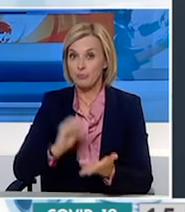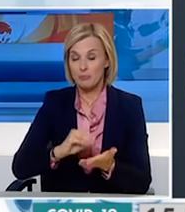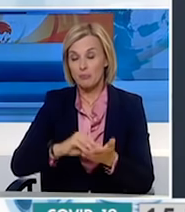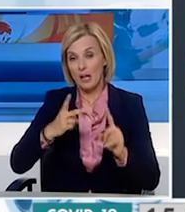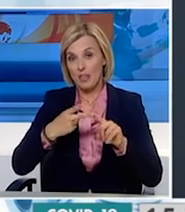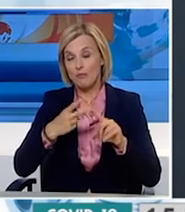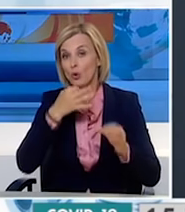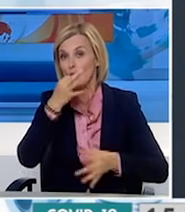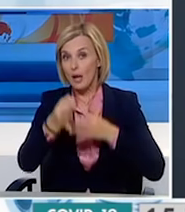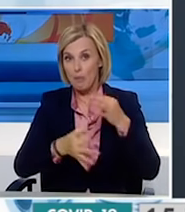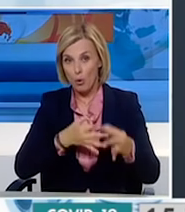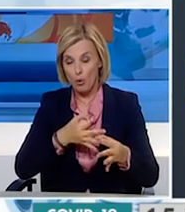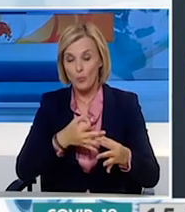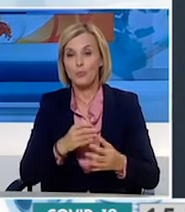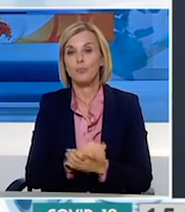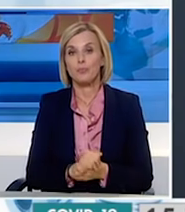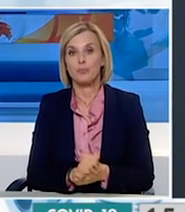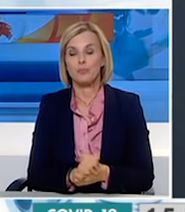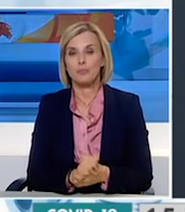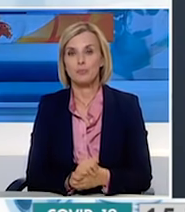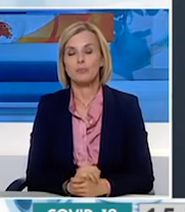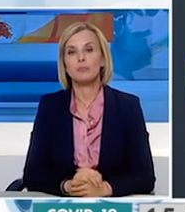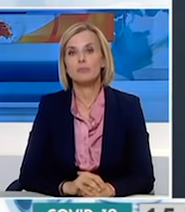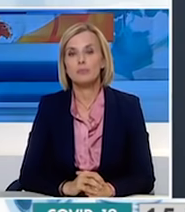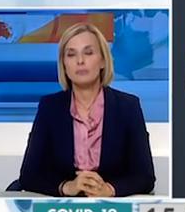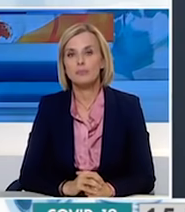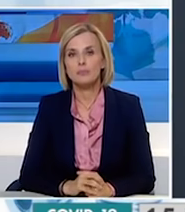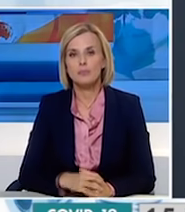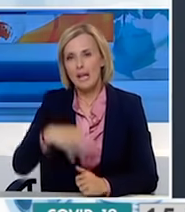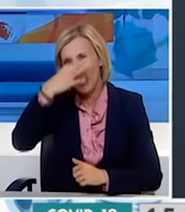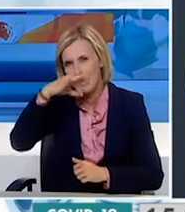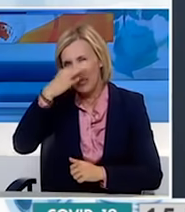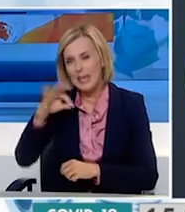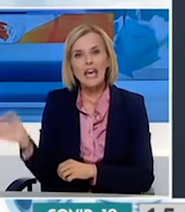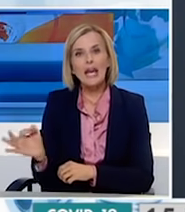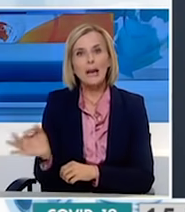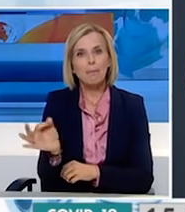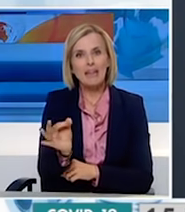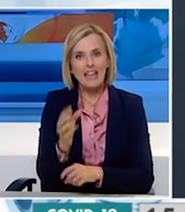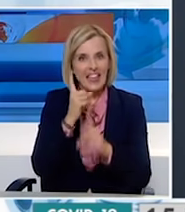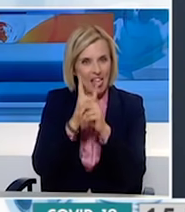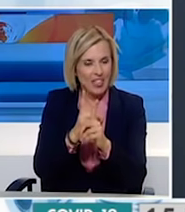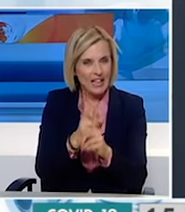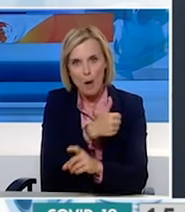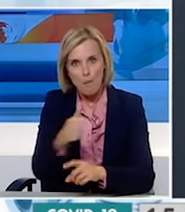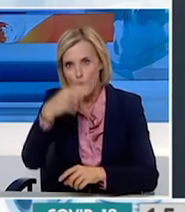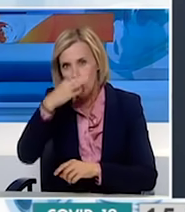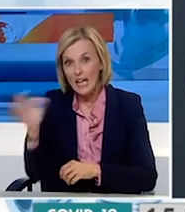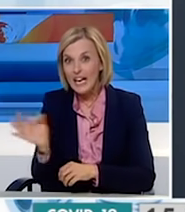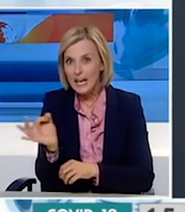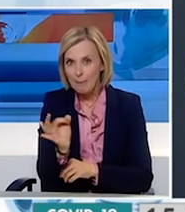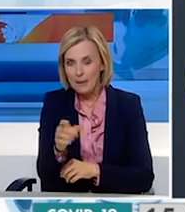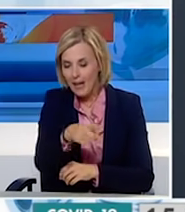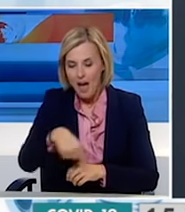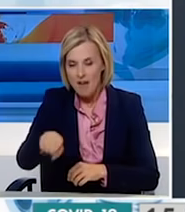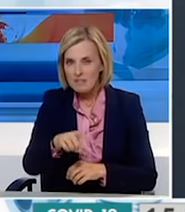ενδεχομένως προκύπτει σαν παρακλάδι της ερώτησης του δημοσιογράφου είναι ότι η γρίπη αυτή καθ' αυτή είναι μια νόσος για την οποία